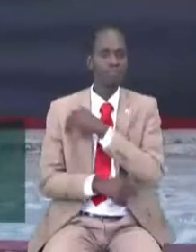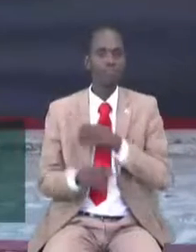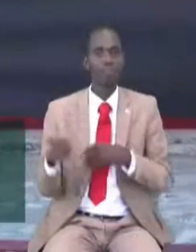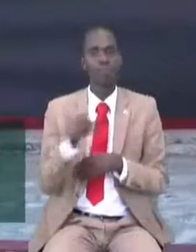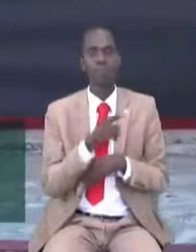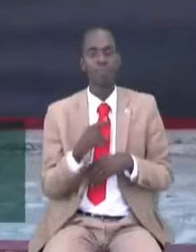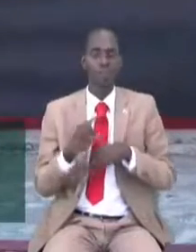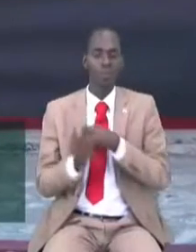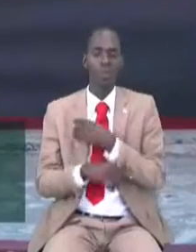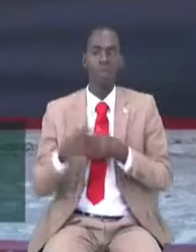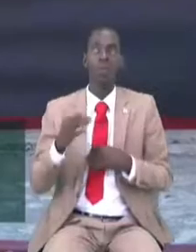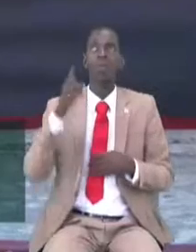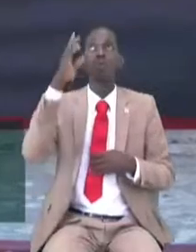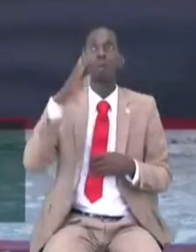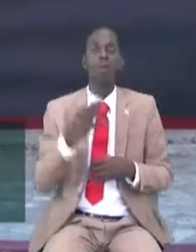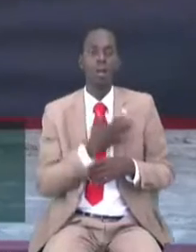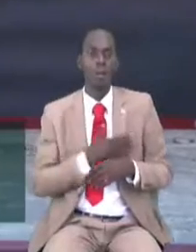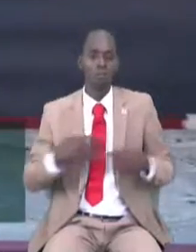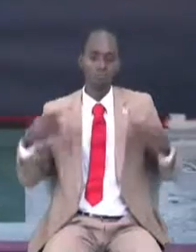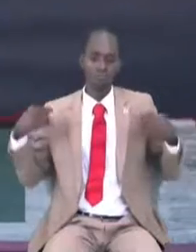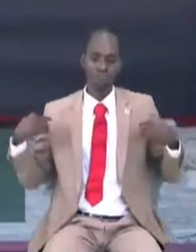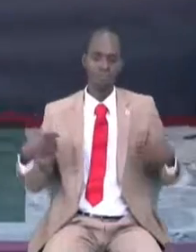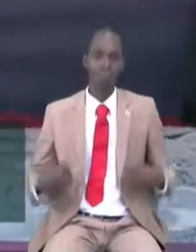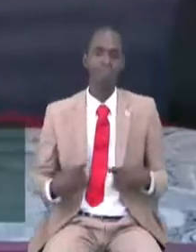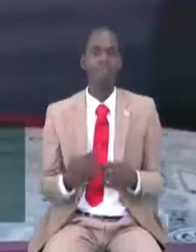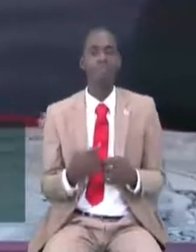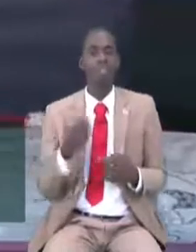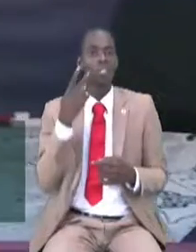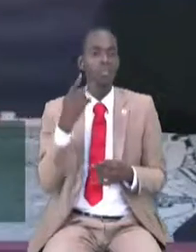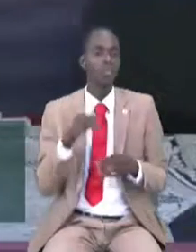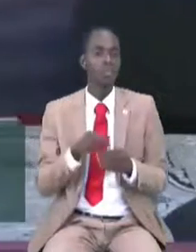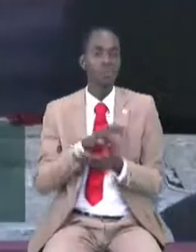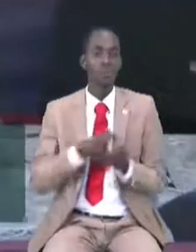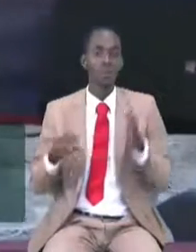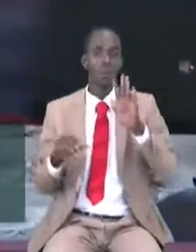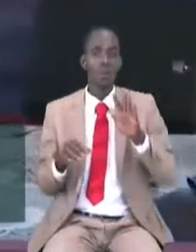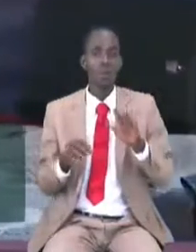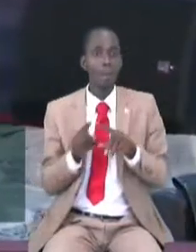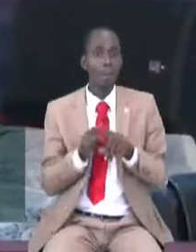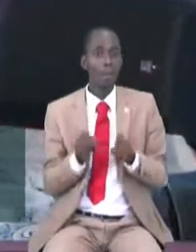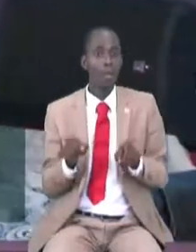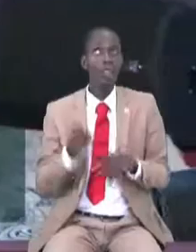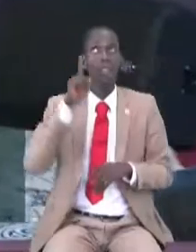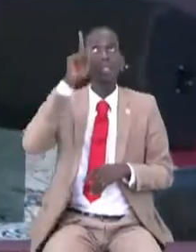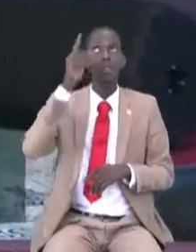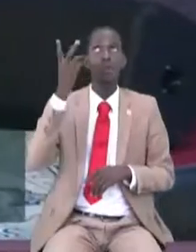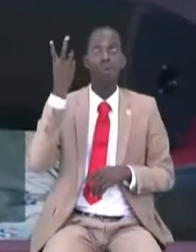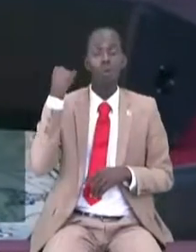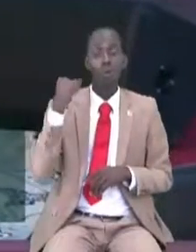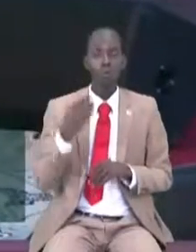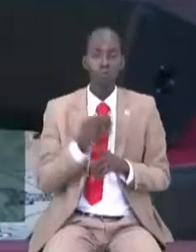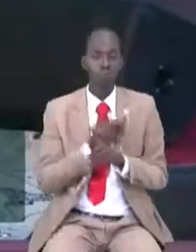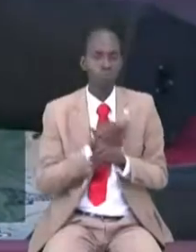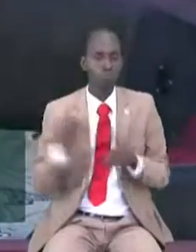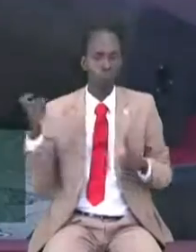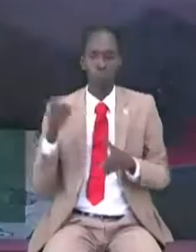dit, mais il était blessé pour nos péchés, brisé pour nos iniquités.